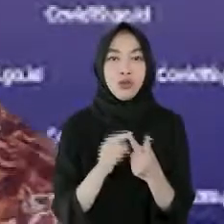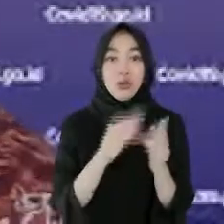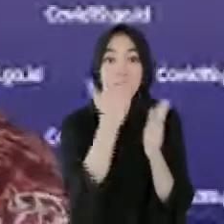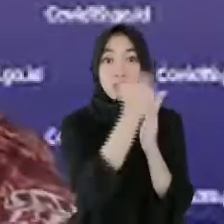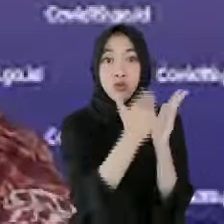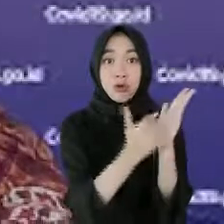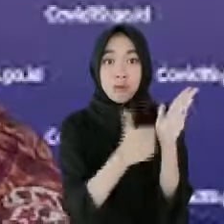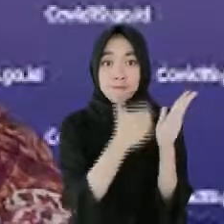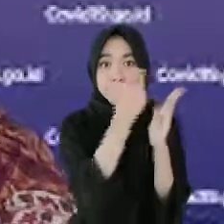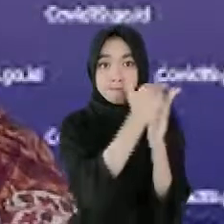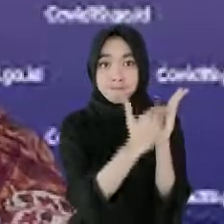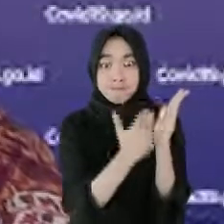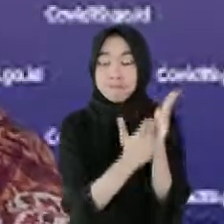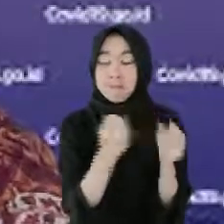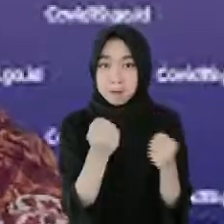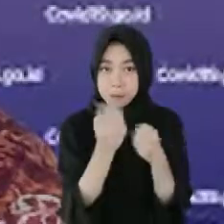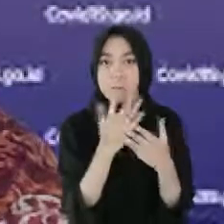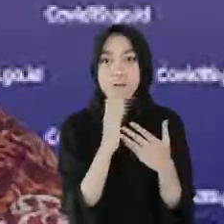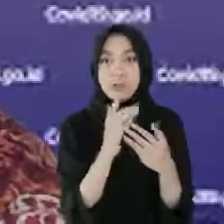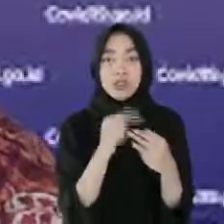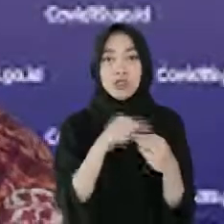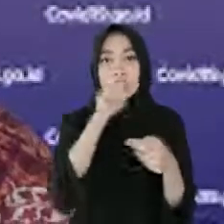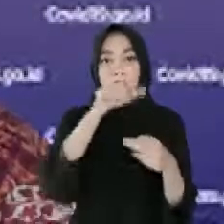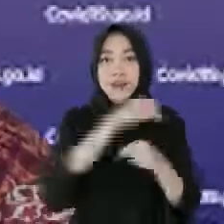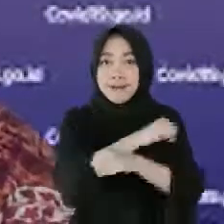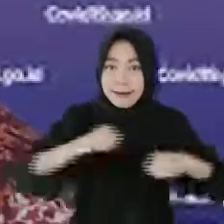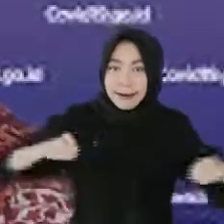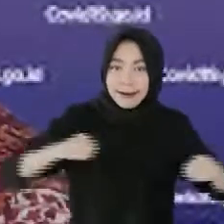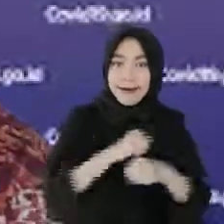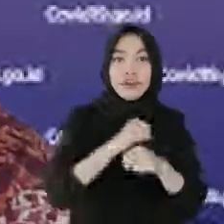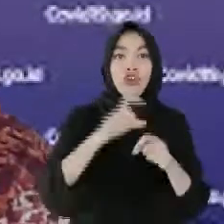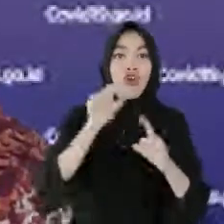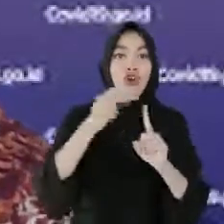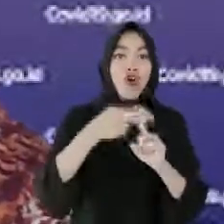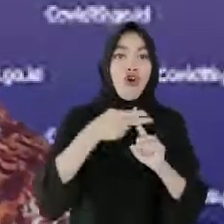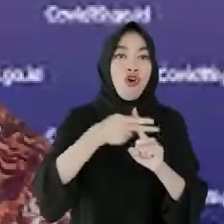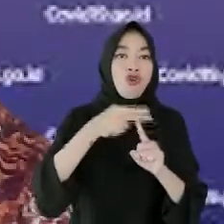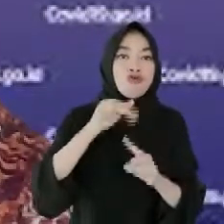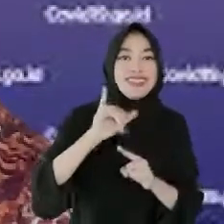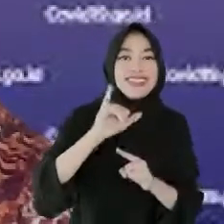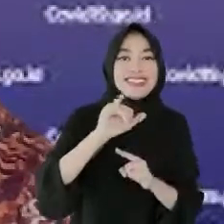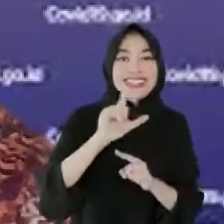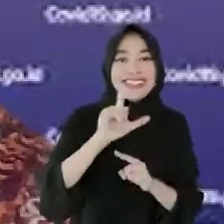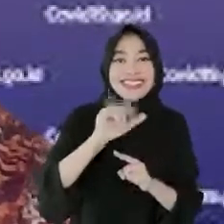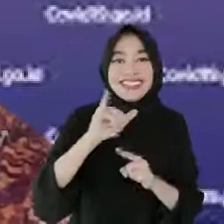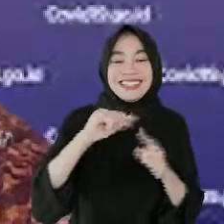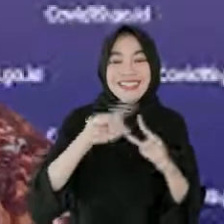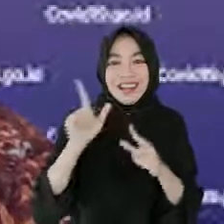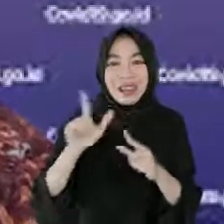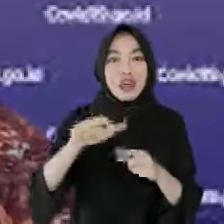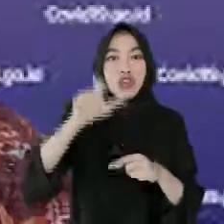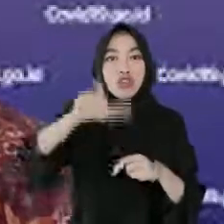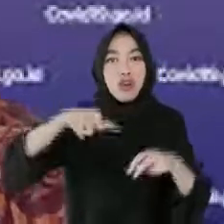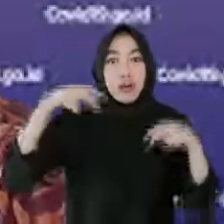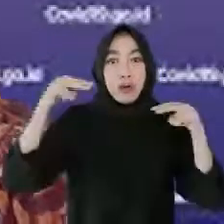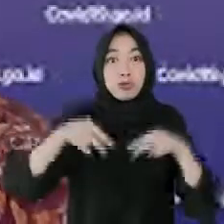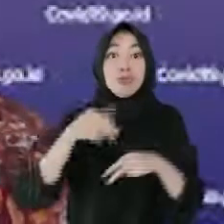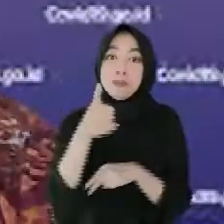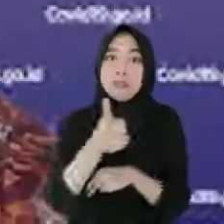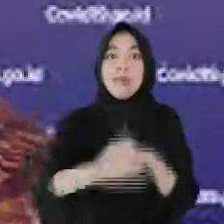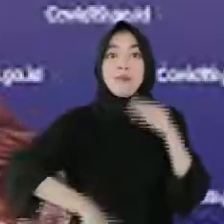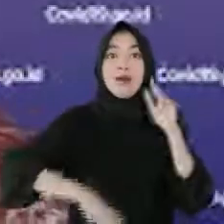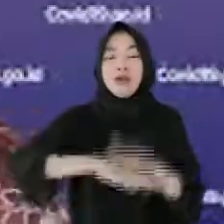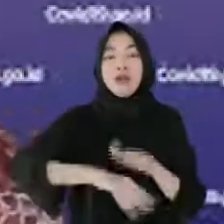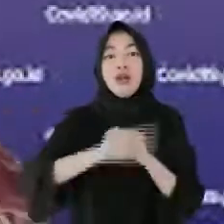aturan baik itu atlet ofisial kemudian dan bahkan sudah diputuskan untuk penonton bisa yaitu